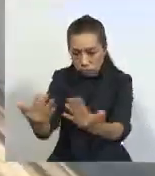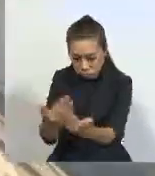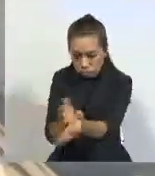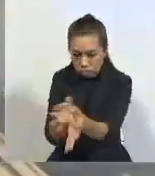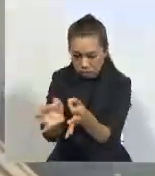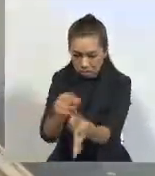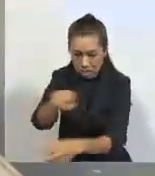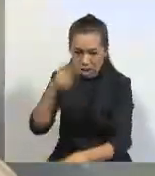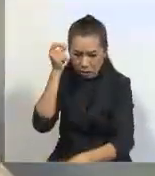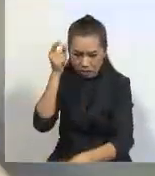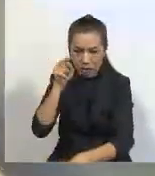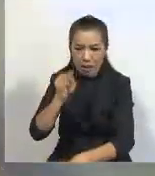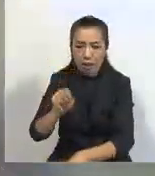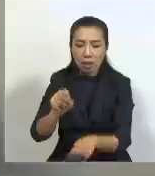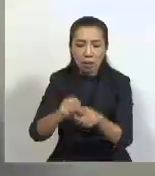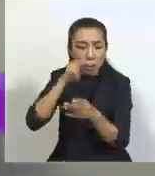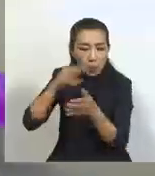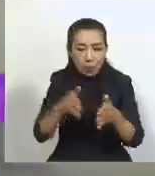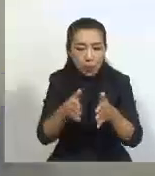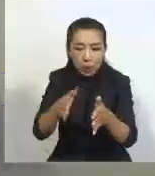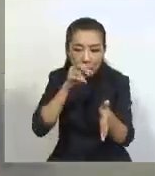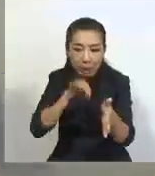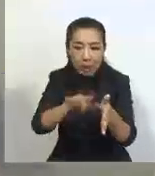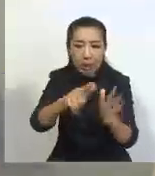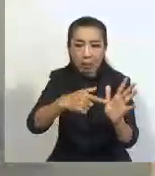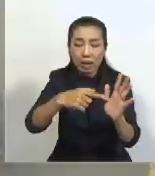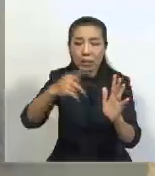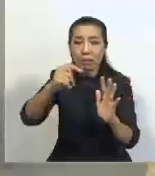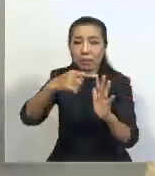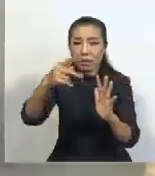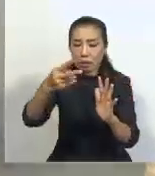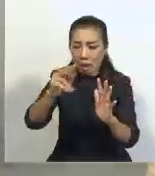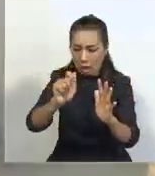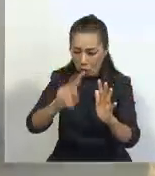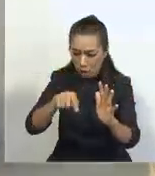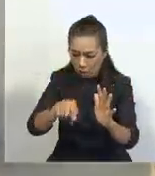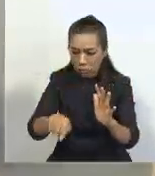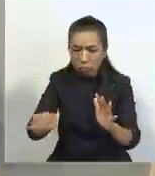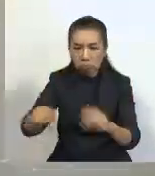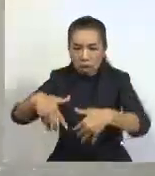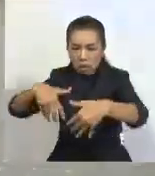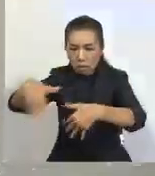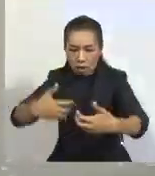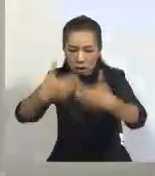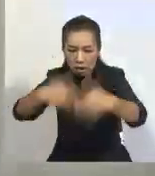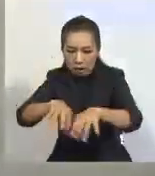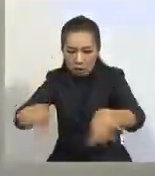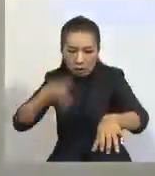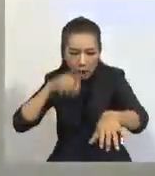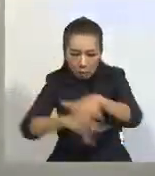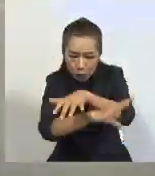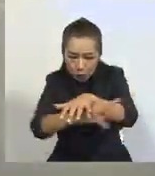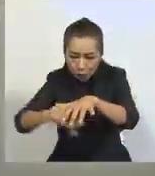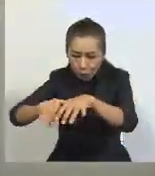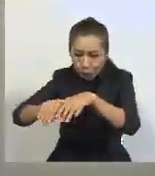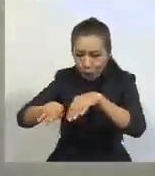ในพื้นที่ตลอด2ฝั่งลำตะคองนะคะเพื่อให้ชาวบ้านไม่ลักลอบสูบน้ำในลำตะคองไปทำการเกษตรอย่างเด็ด